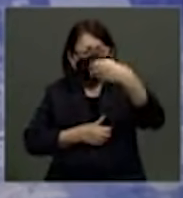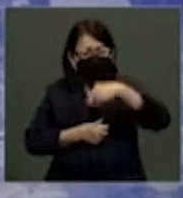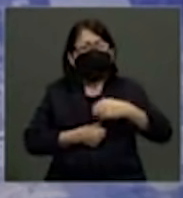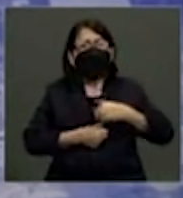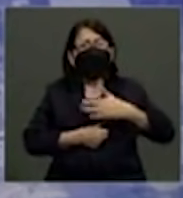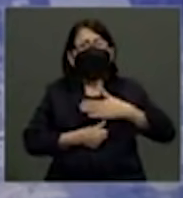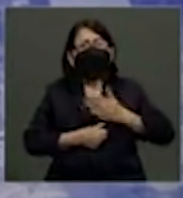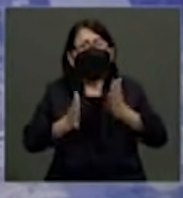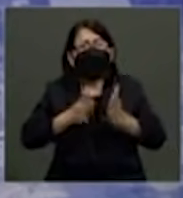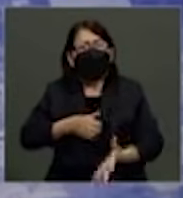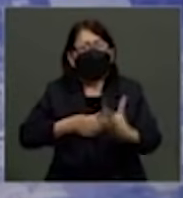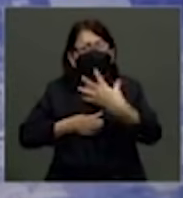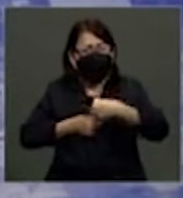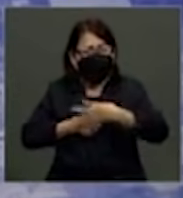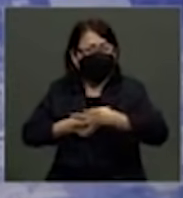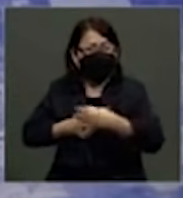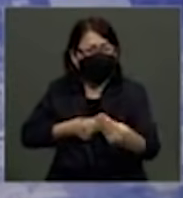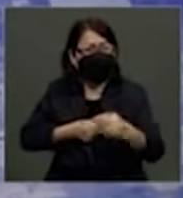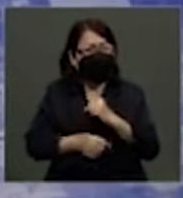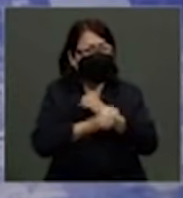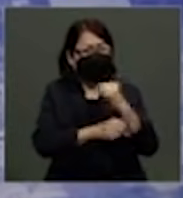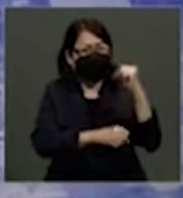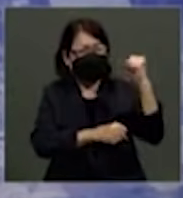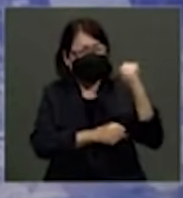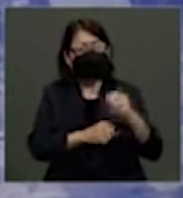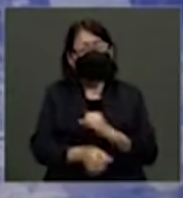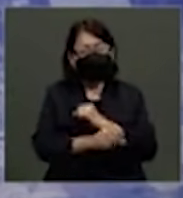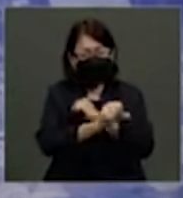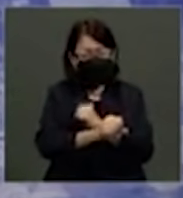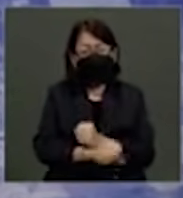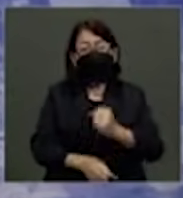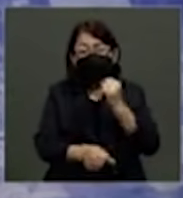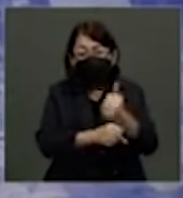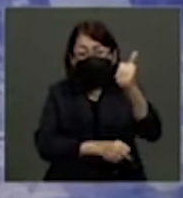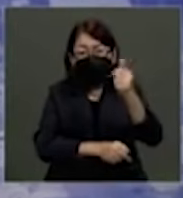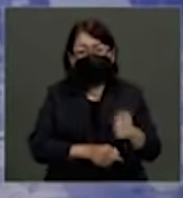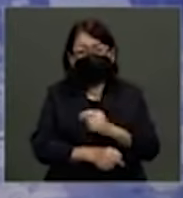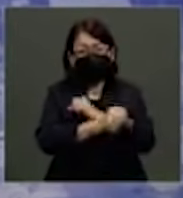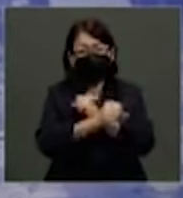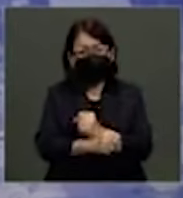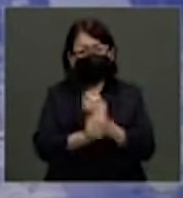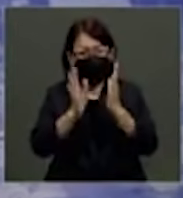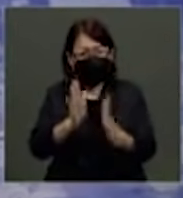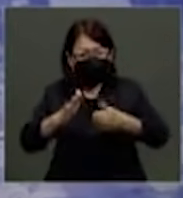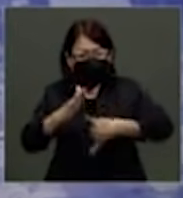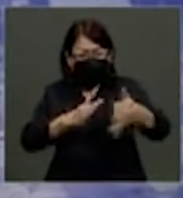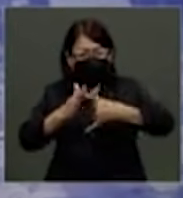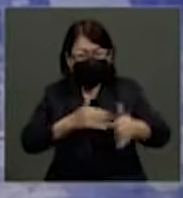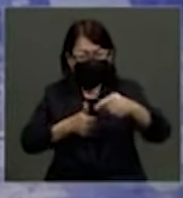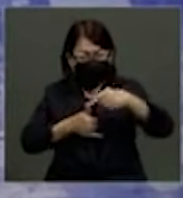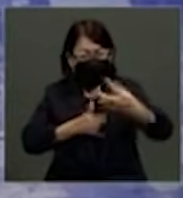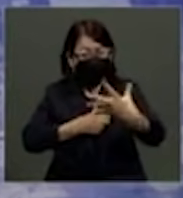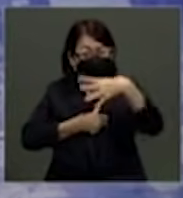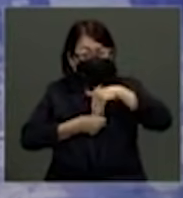สู้กับภัยของเชื้อโรคที่มองไม่เห็นตัวแต่อยู่ในร่างกายของบุคคลของคนของพวกเราทุกคนเพราะฉะนั้น